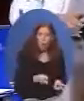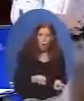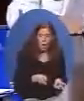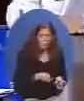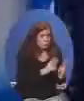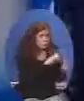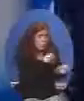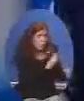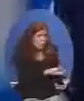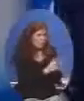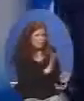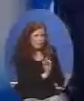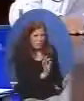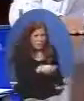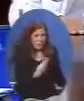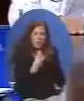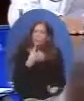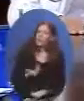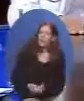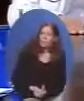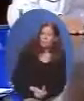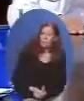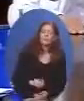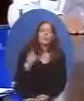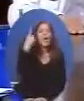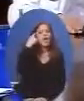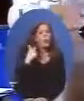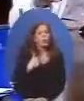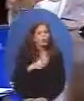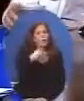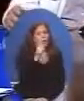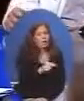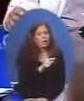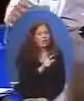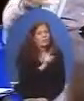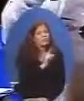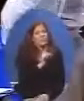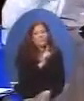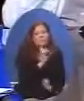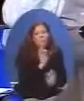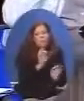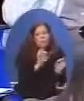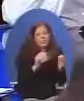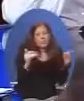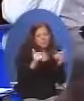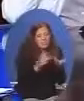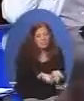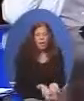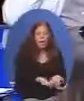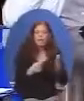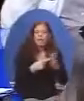כי יכול להיות שידעו מי ההורים, מה אתה אומר על זה? אני חושב שהטענה הזאת היא לא מחזיקה מים בגלל